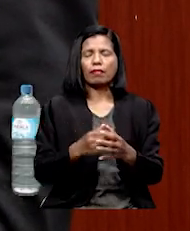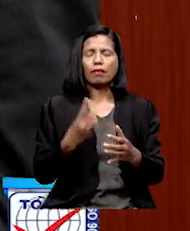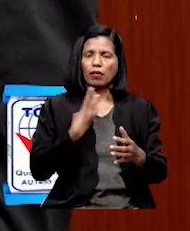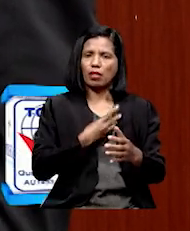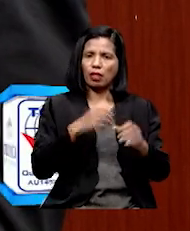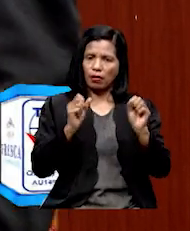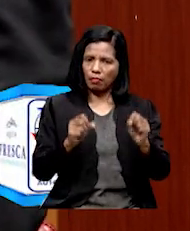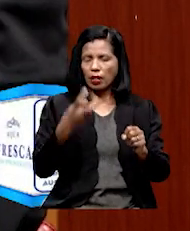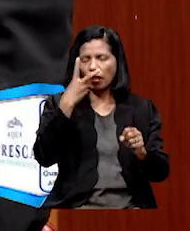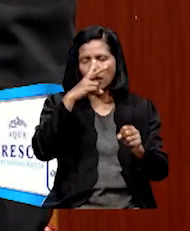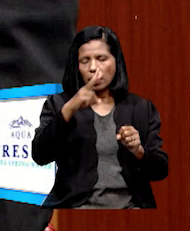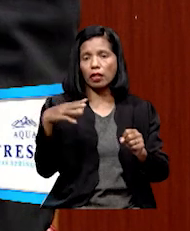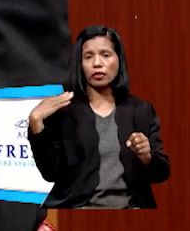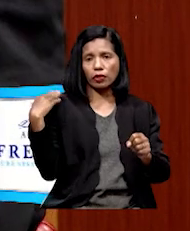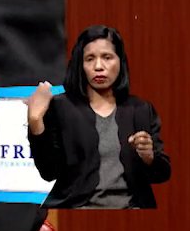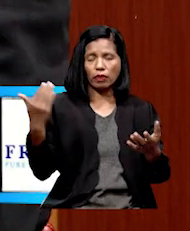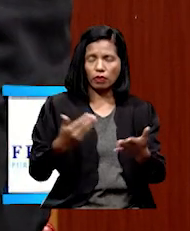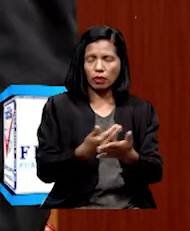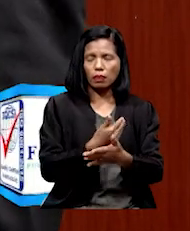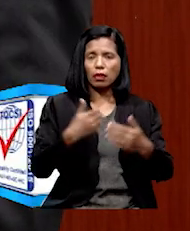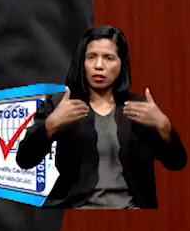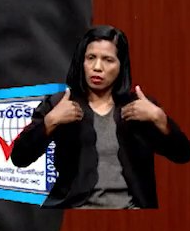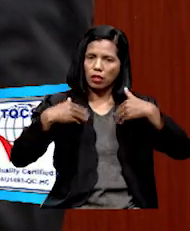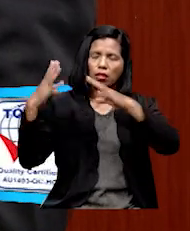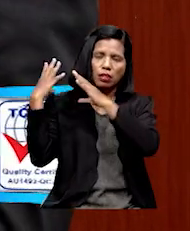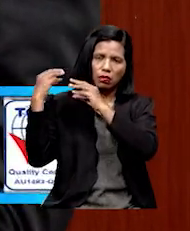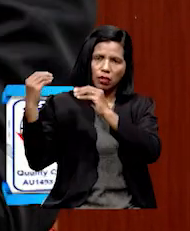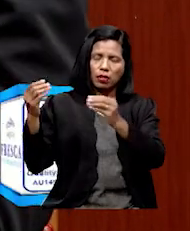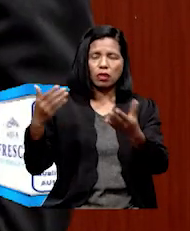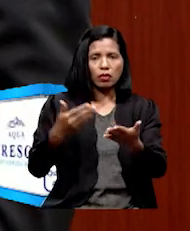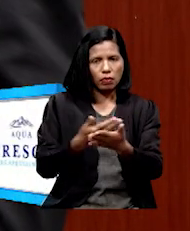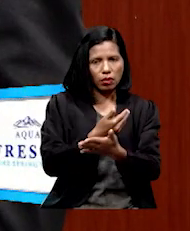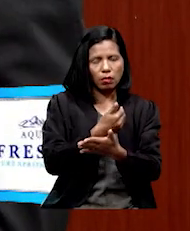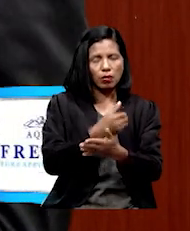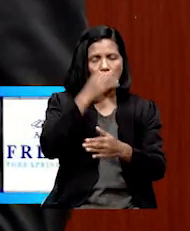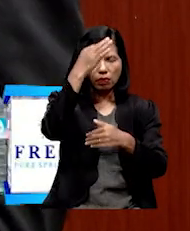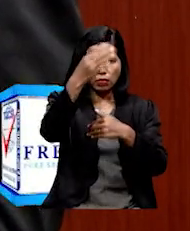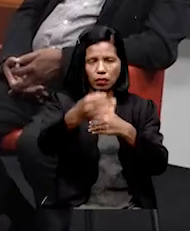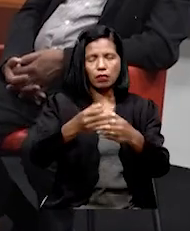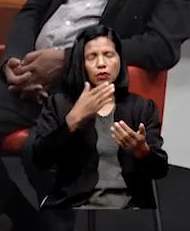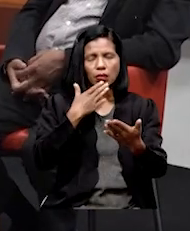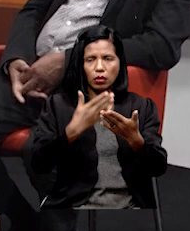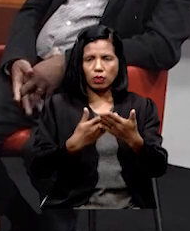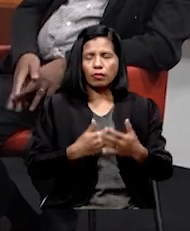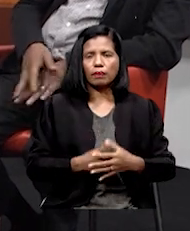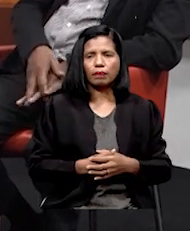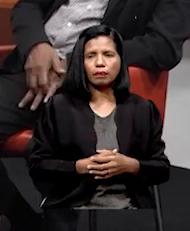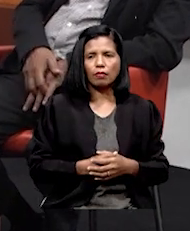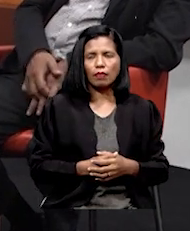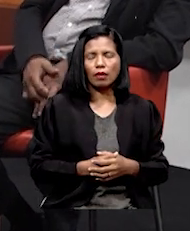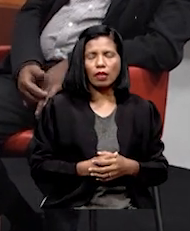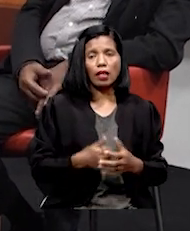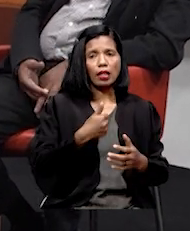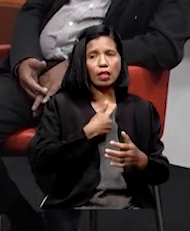harere katak geração fone maka esperança fone ba futuro ne beke dia kliu alen dene kandidatu